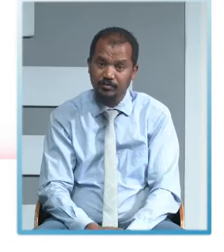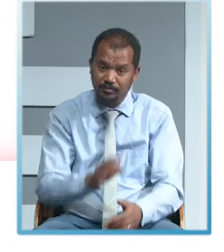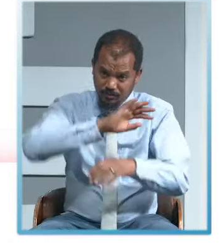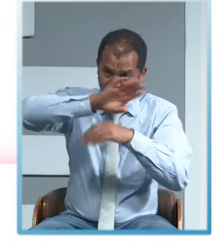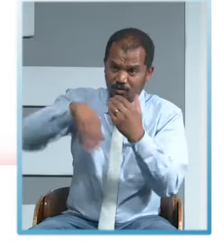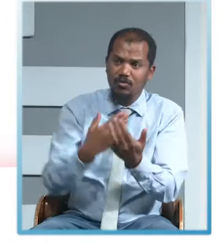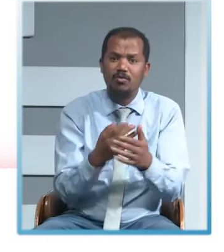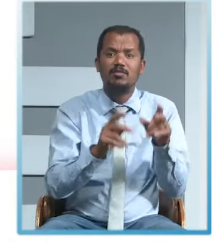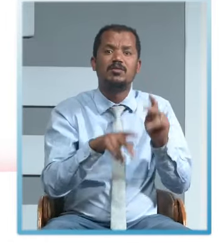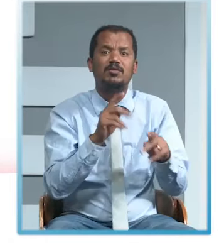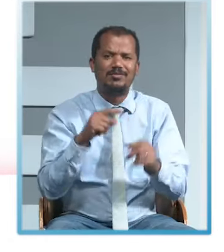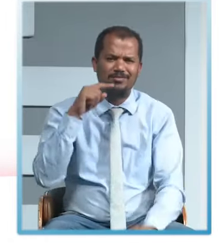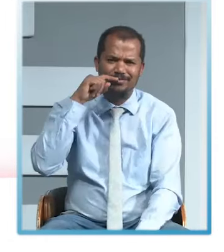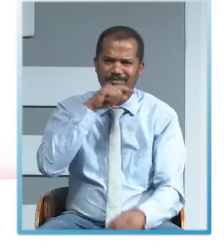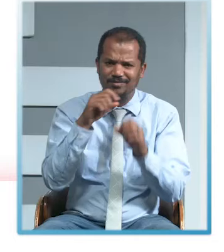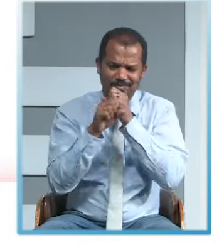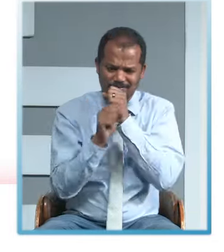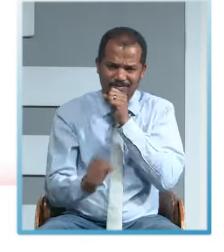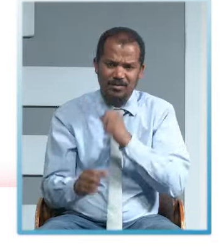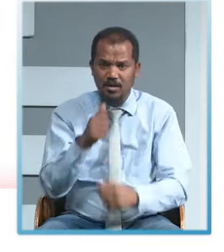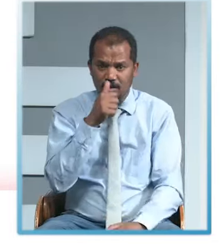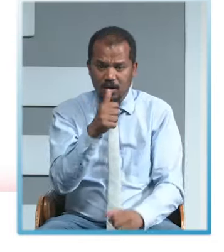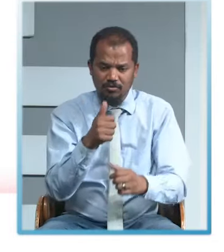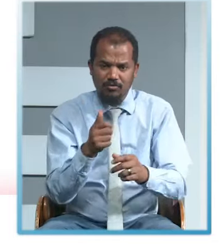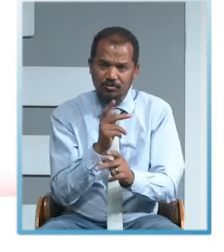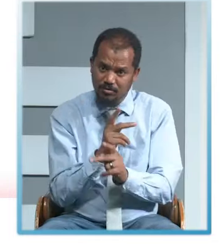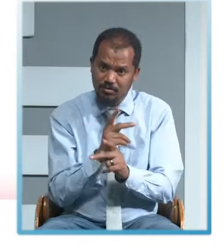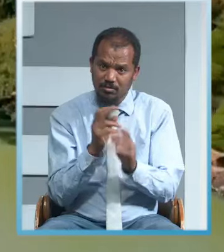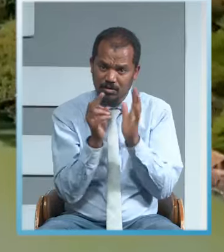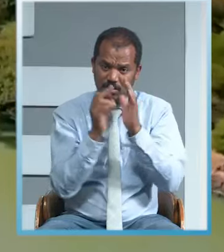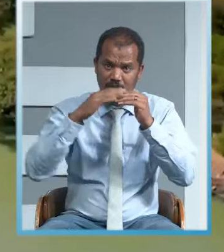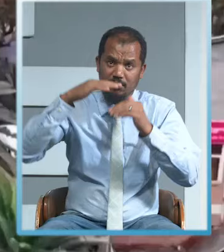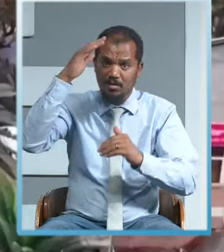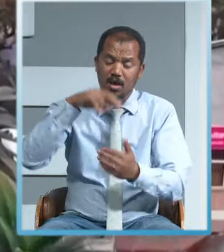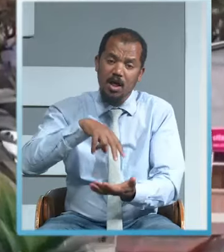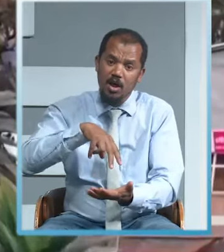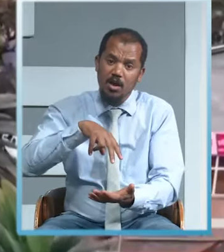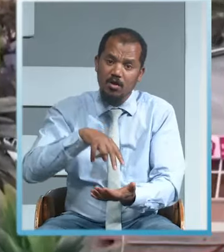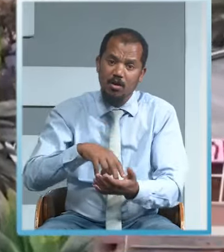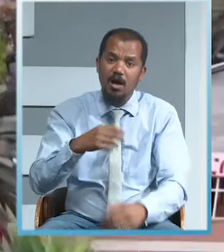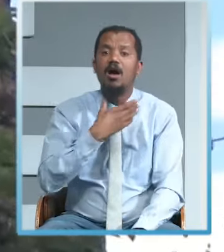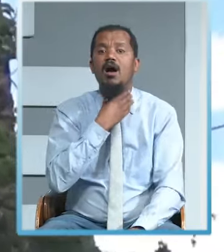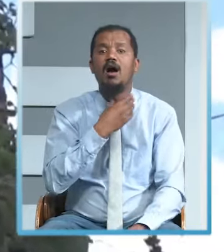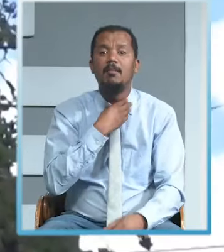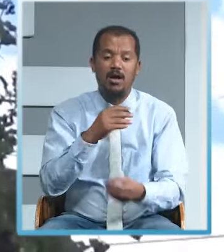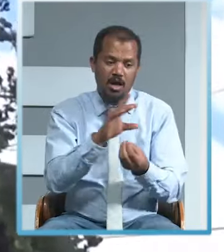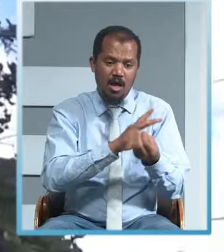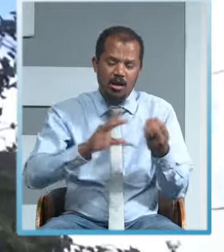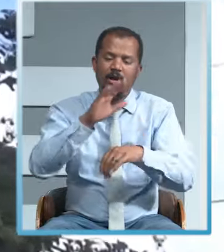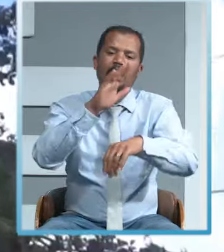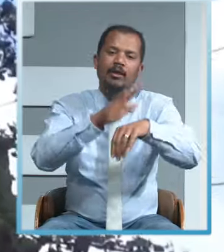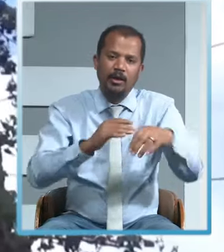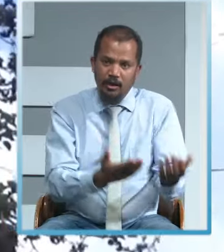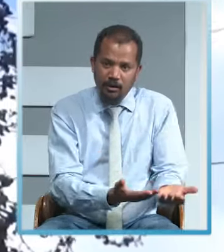ሁሉም ህብረተሰብ ከሐሰት ፕሮፓጋንዳ ራሱን በማራቅ ለህግ የበላይነት እንዲቆም የአማራ ክልል ጥሪ